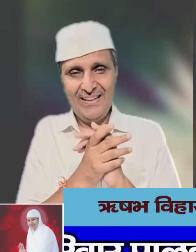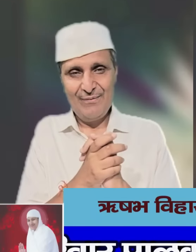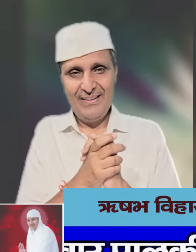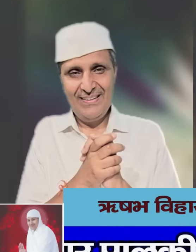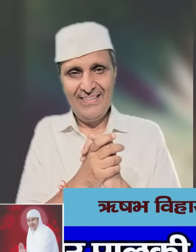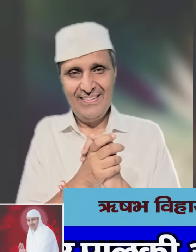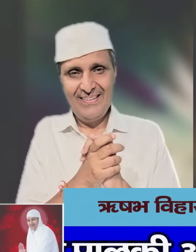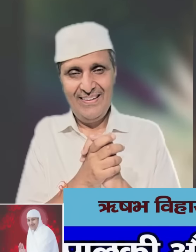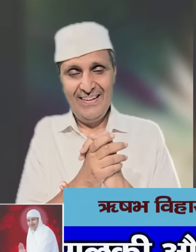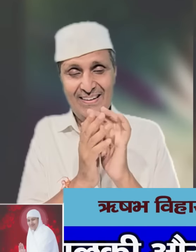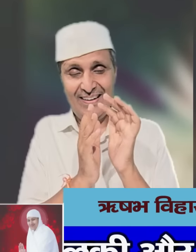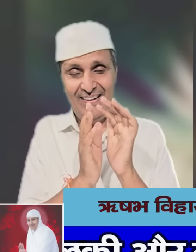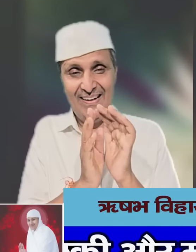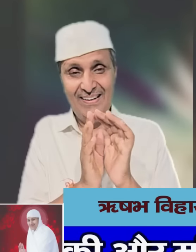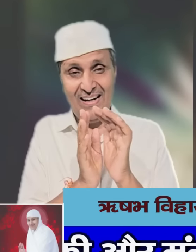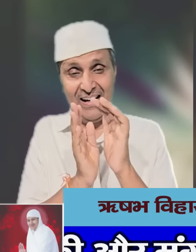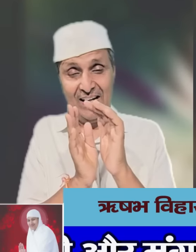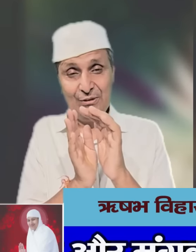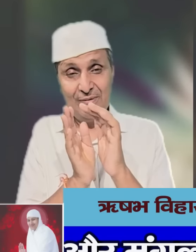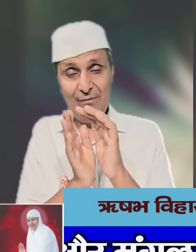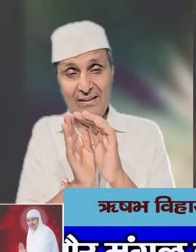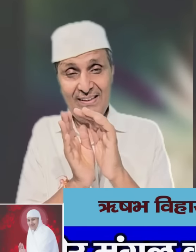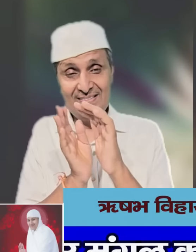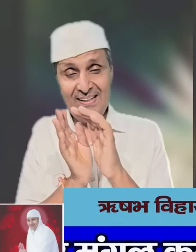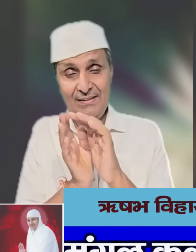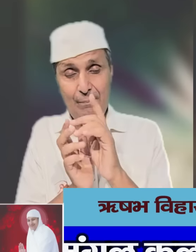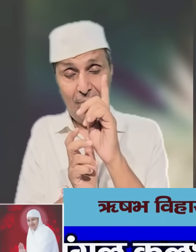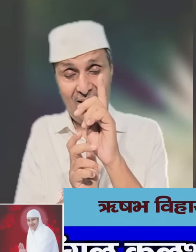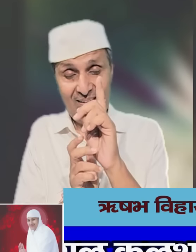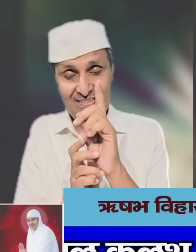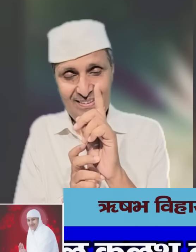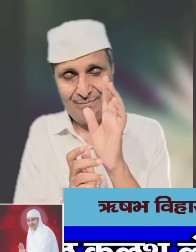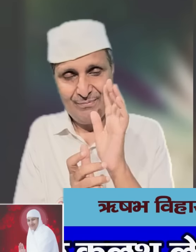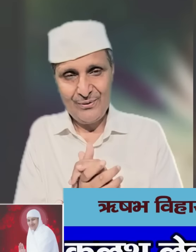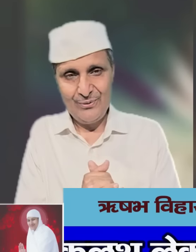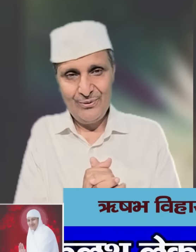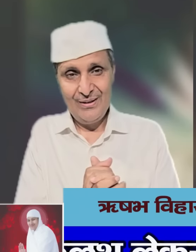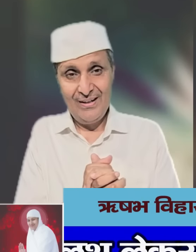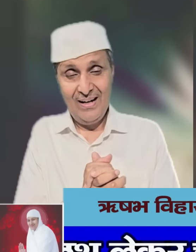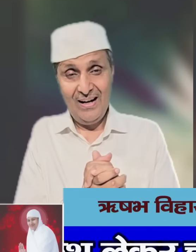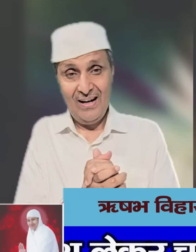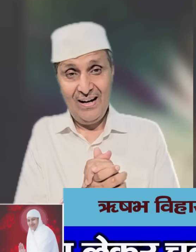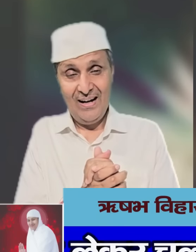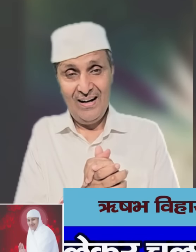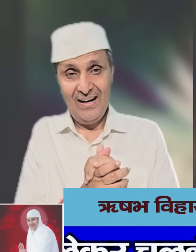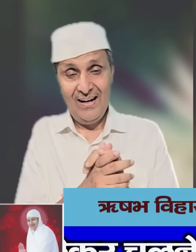ऋषभ विहार में गणनियारी का आशमती माती के सानिध्य में 5 सितंबर को